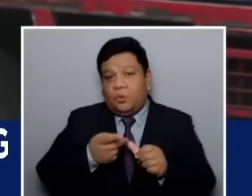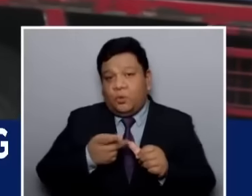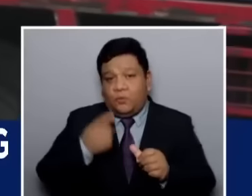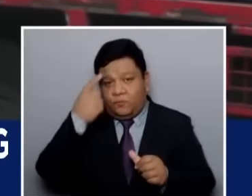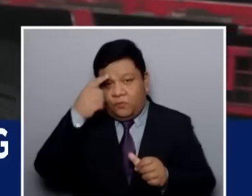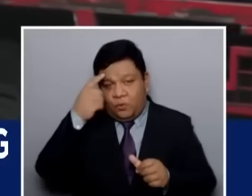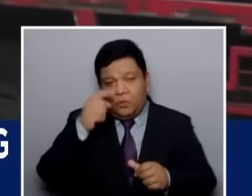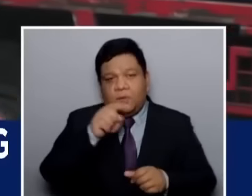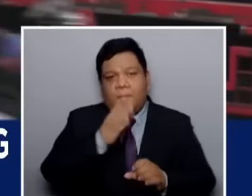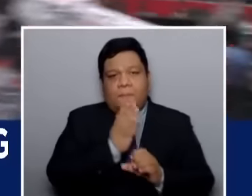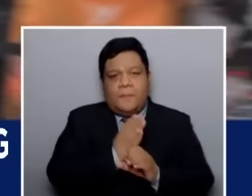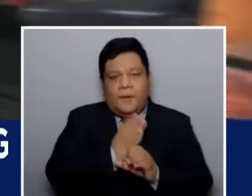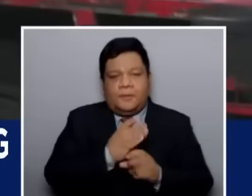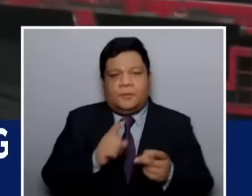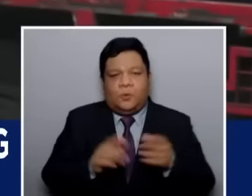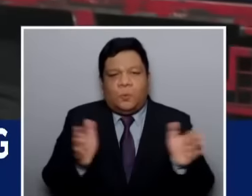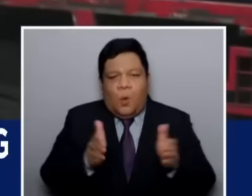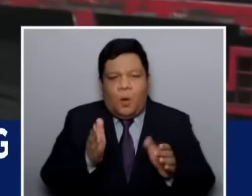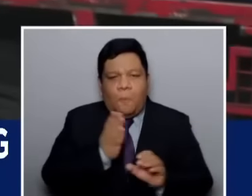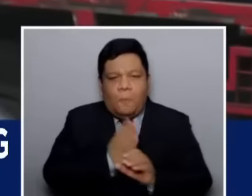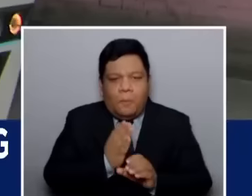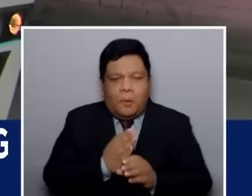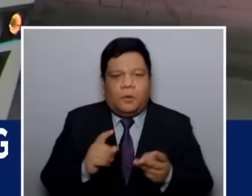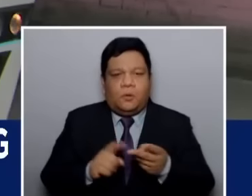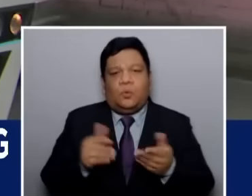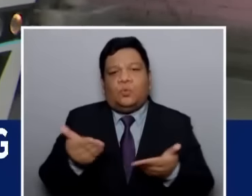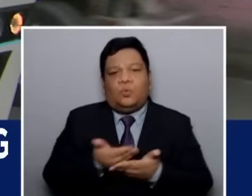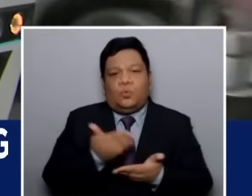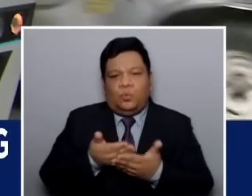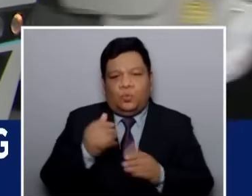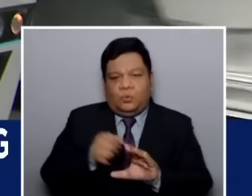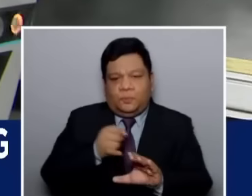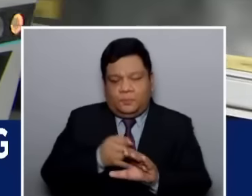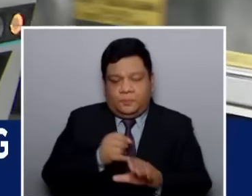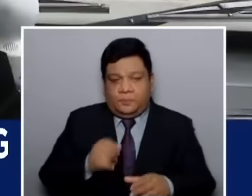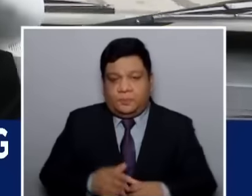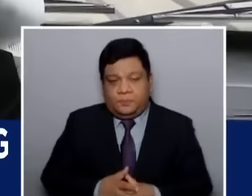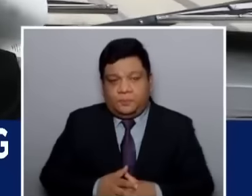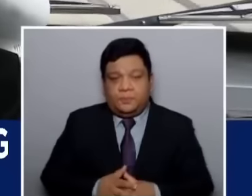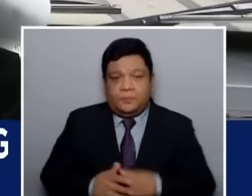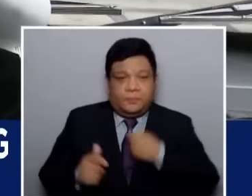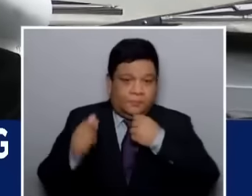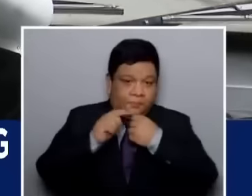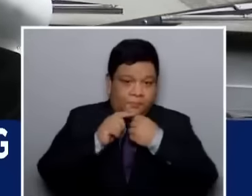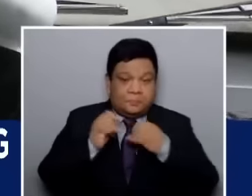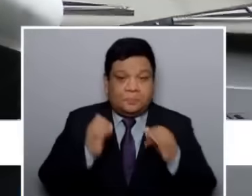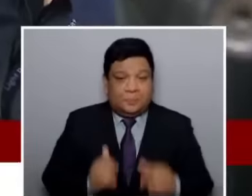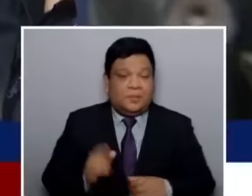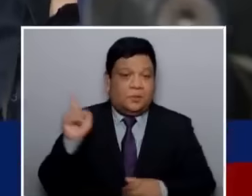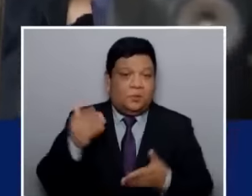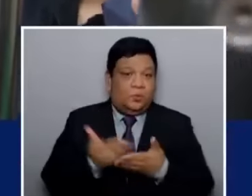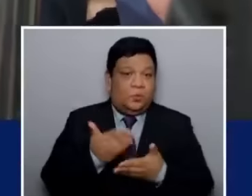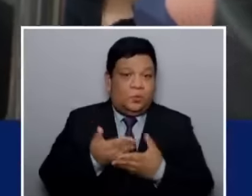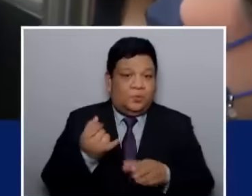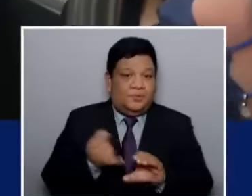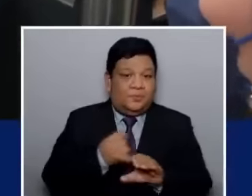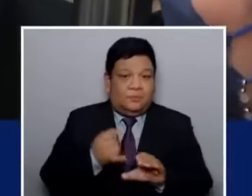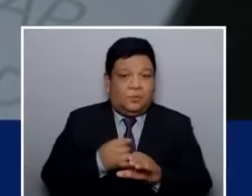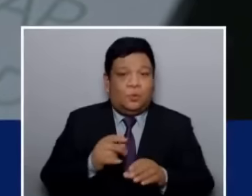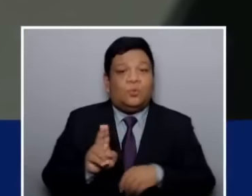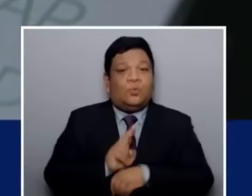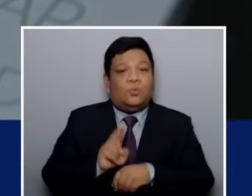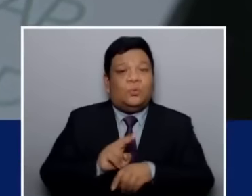bus, minibus at maging mga modern jeep. Tulad ng modern jeep na ito na tumatakbo sa pamamagitan ng